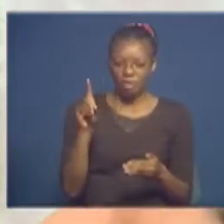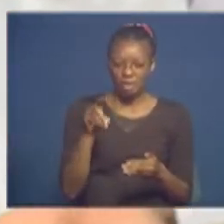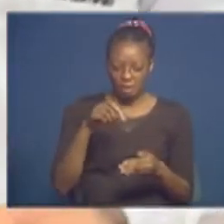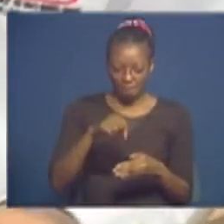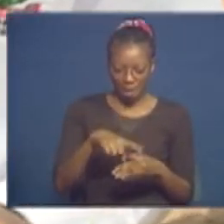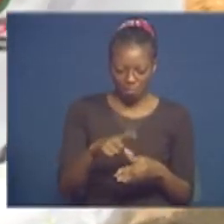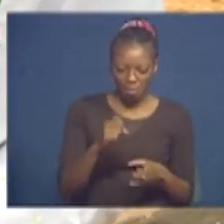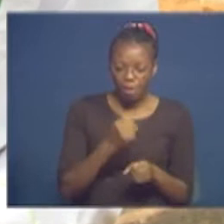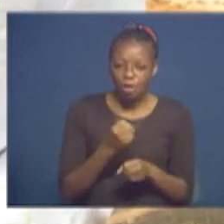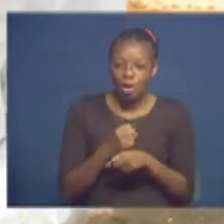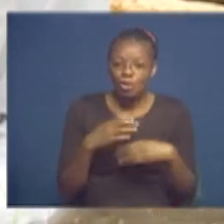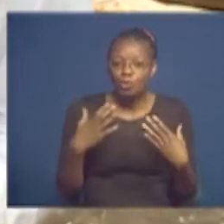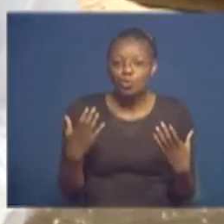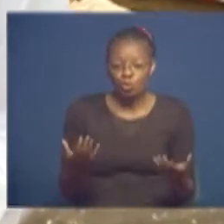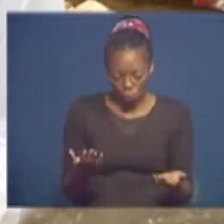alafu tunafanya